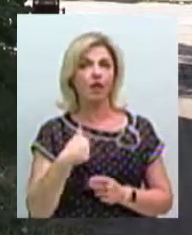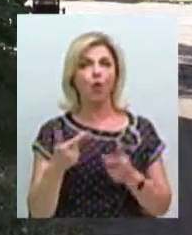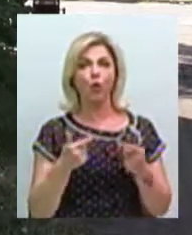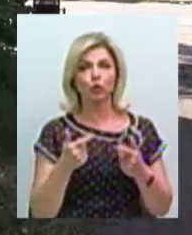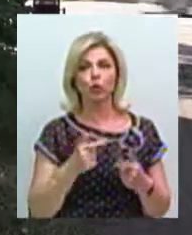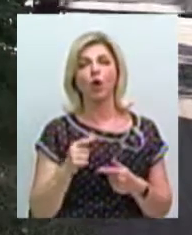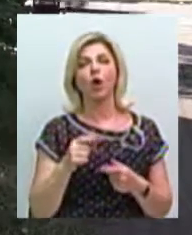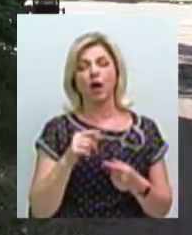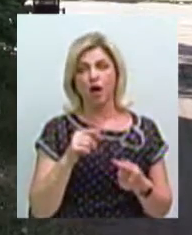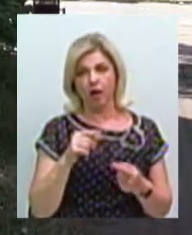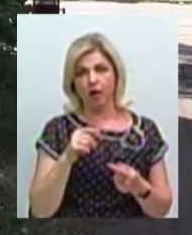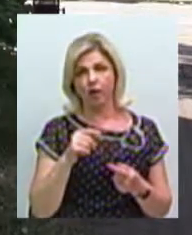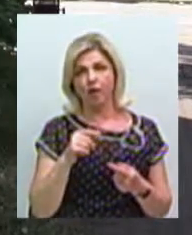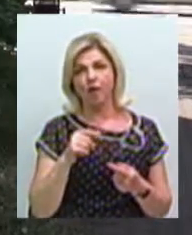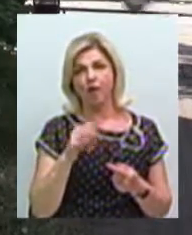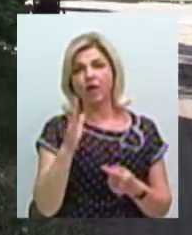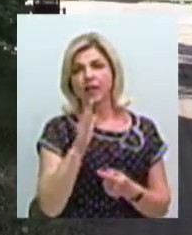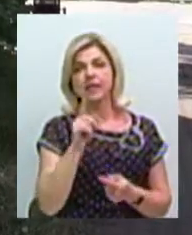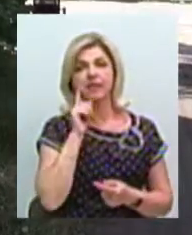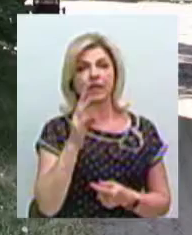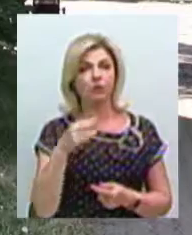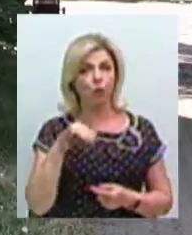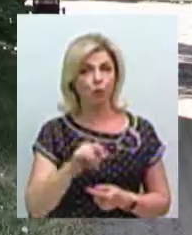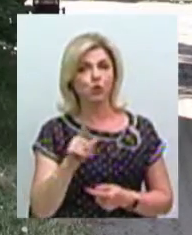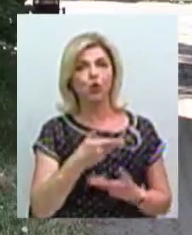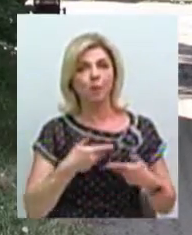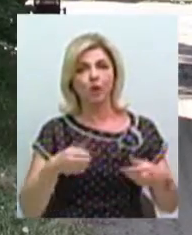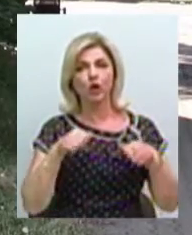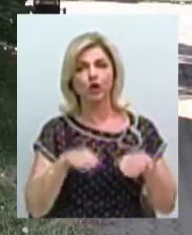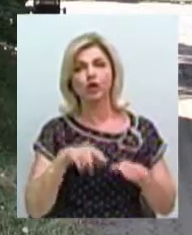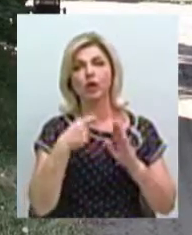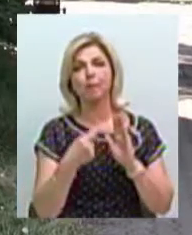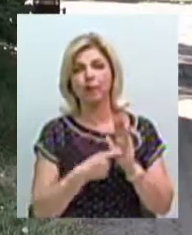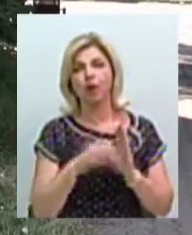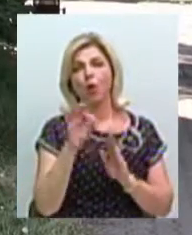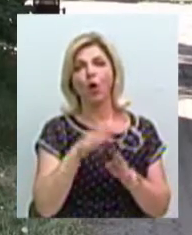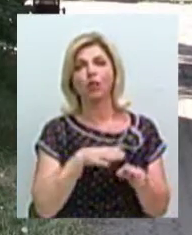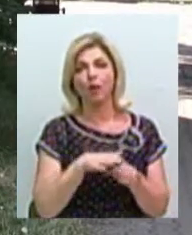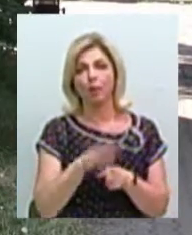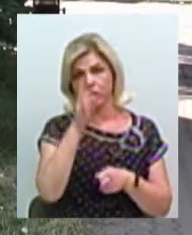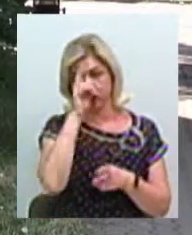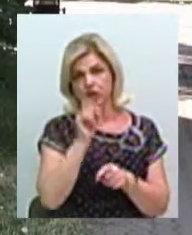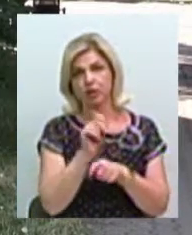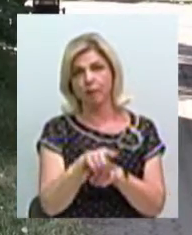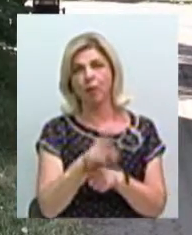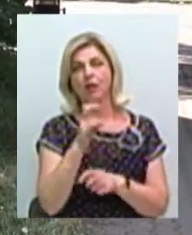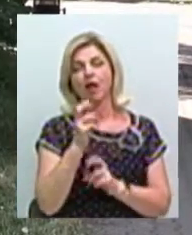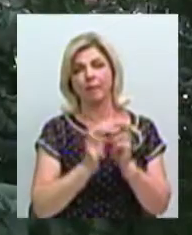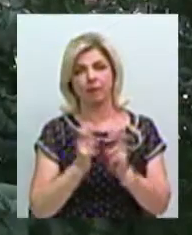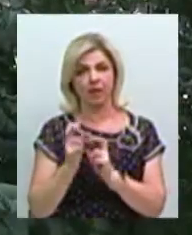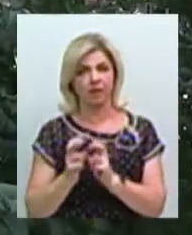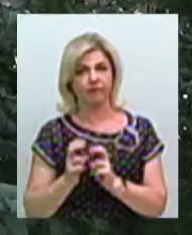пропозицію президентові України Володимиру Зеленському, щоб ми вирішили питання щодо наповнення держзамовленнями